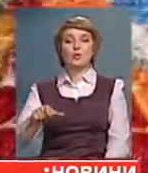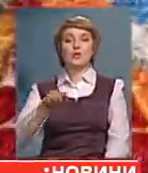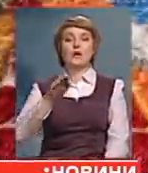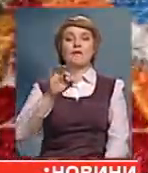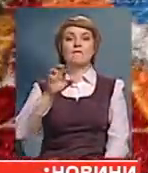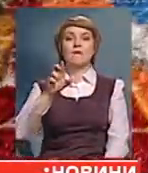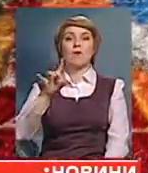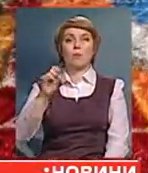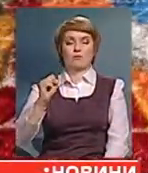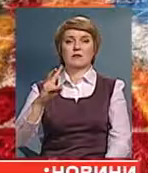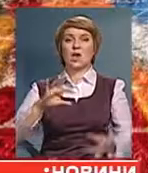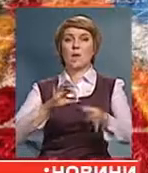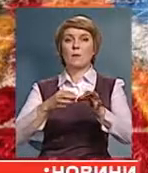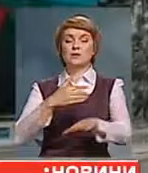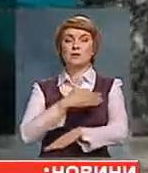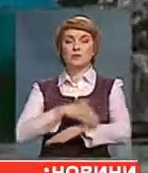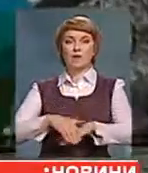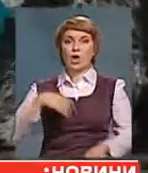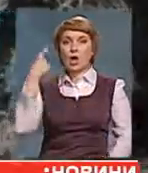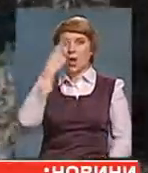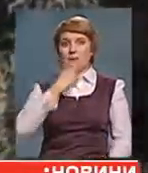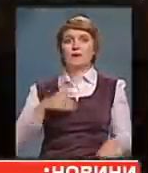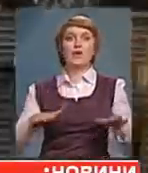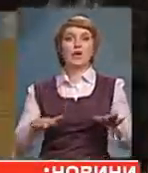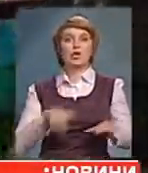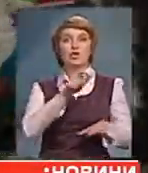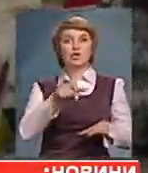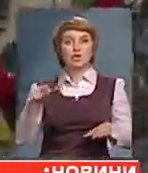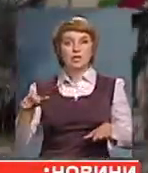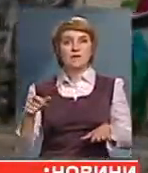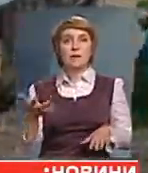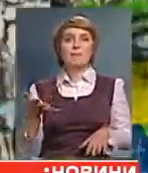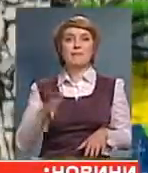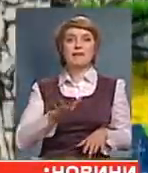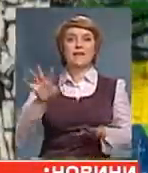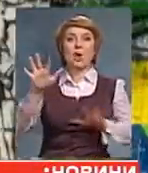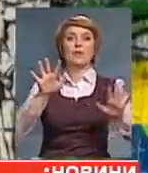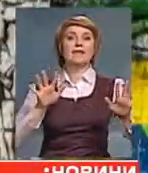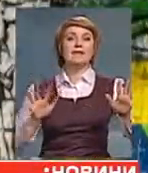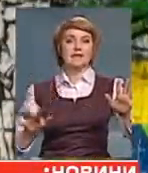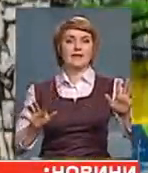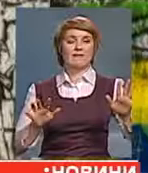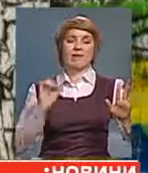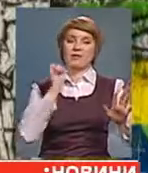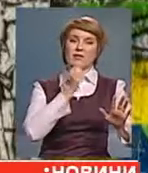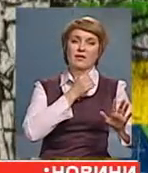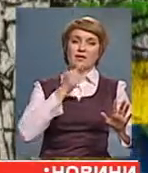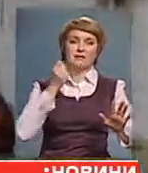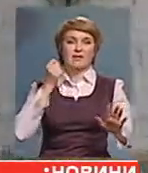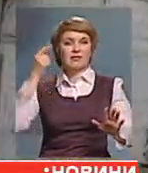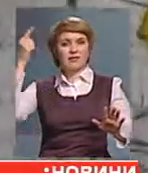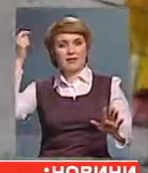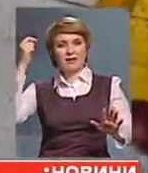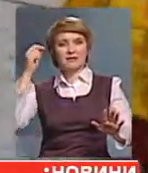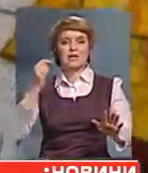На Олімпійському бульварі в Ріо тепер обличчя корінних жителів 5 континентів. На людей дивляться латиноамериканці, європейці, індіанці, африканці і